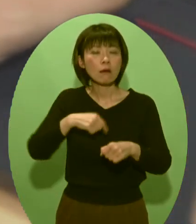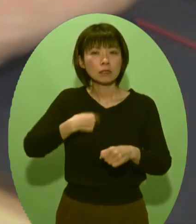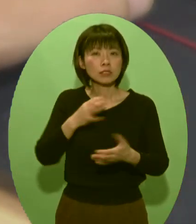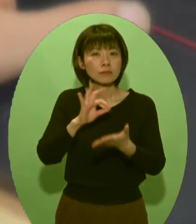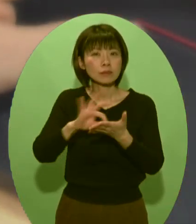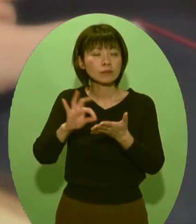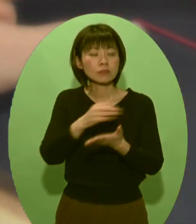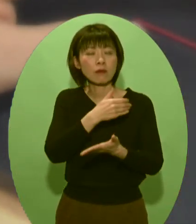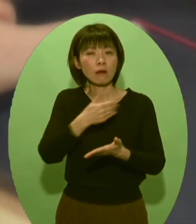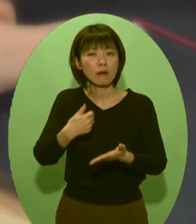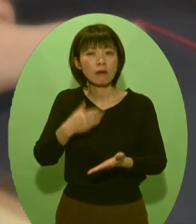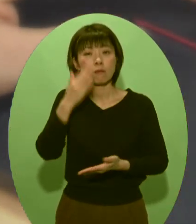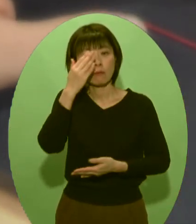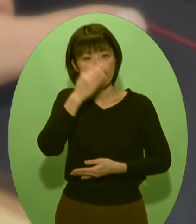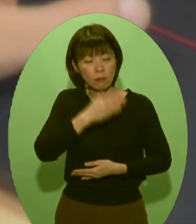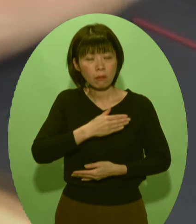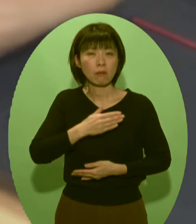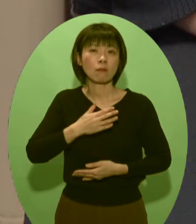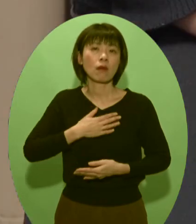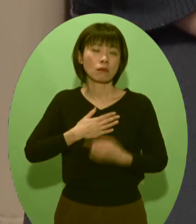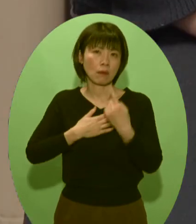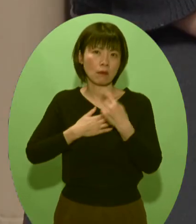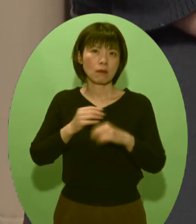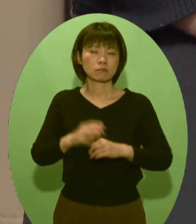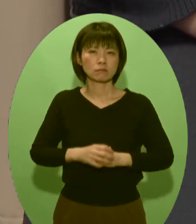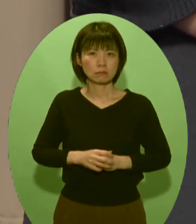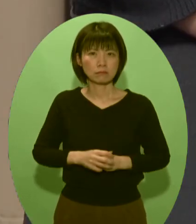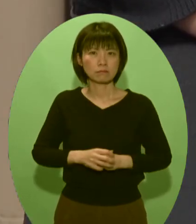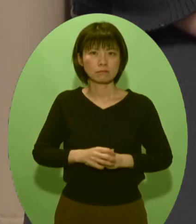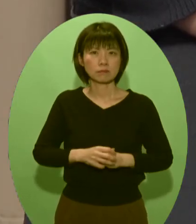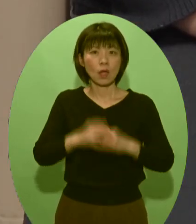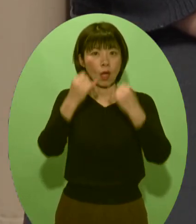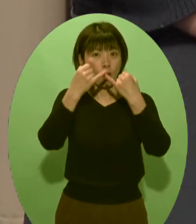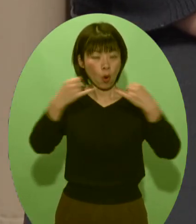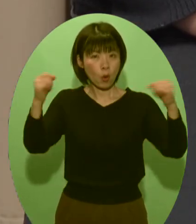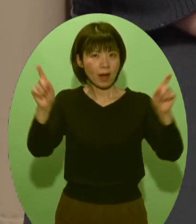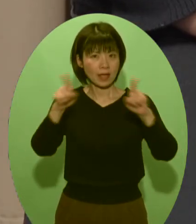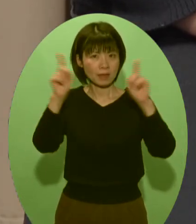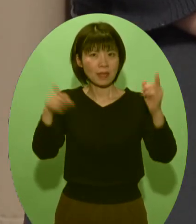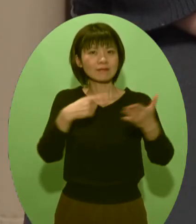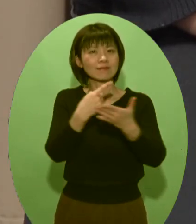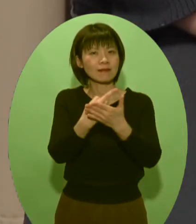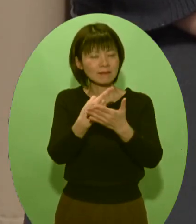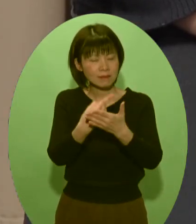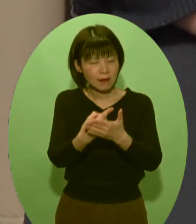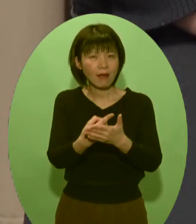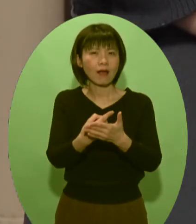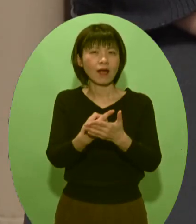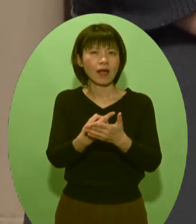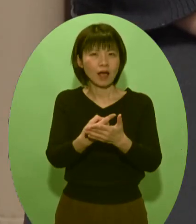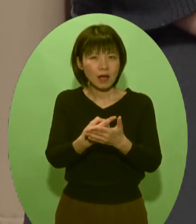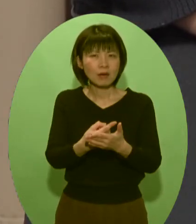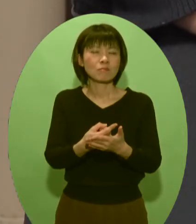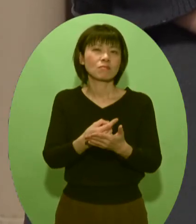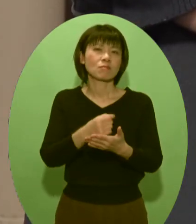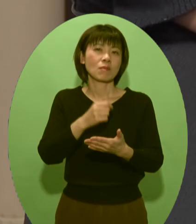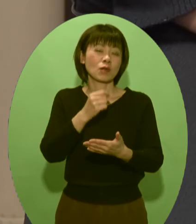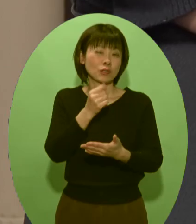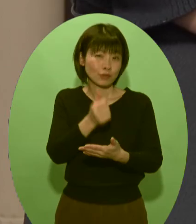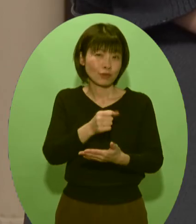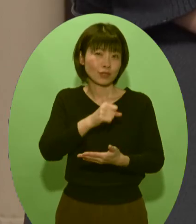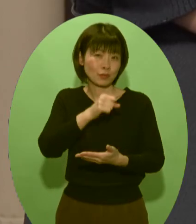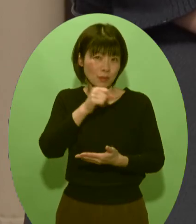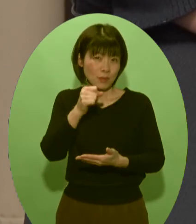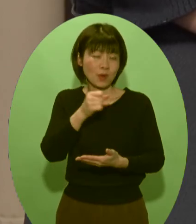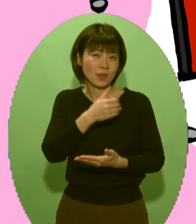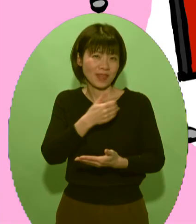用できるっていうことが分かって、オンラインのイベントに参加したりっていうこともできるように少しだけ